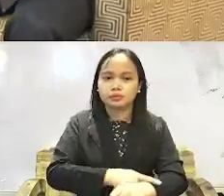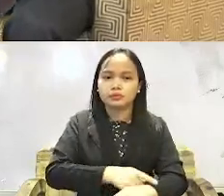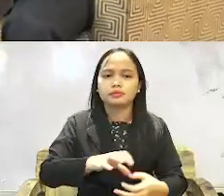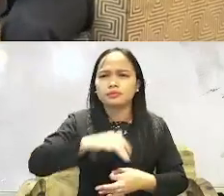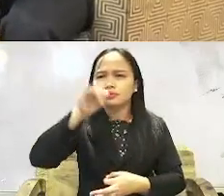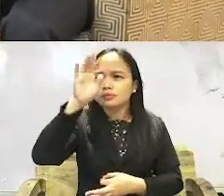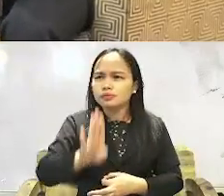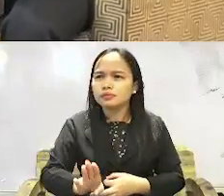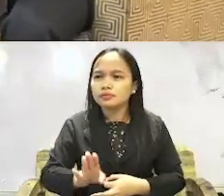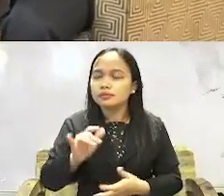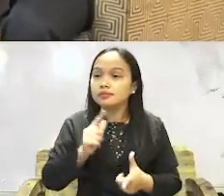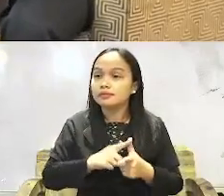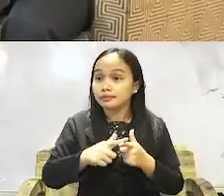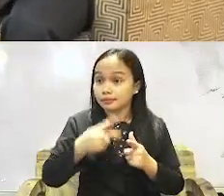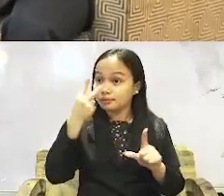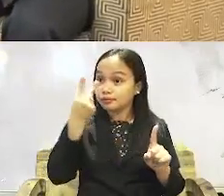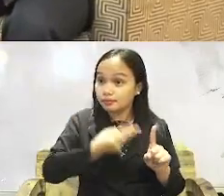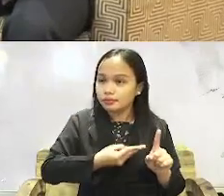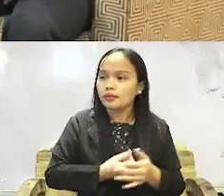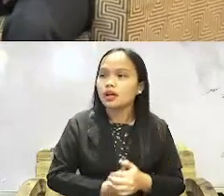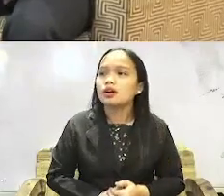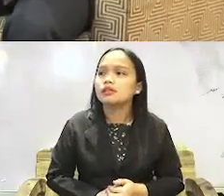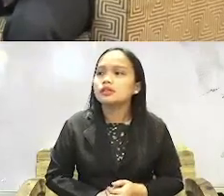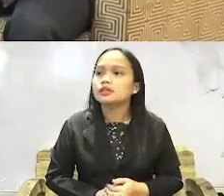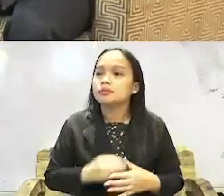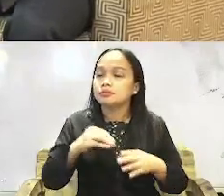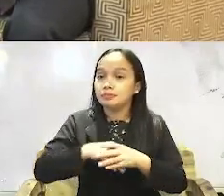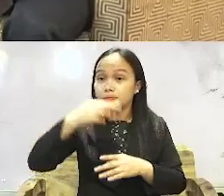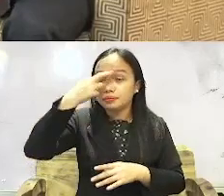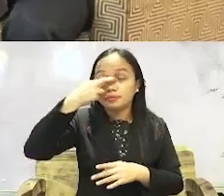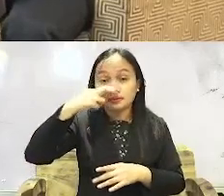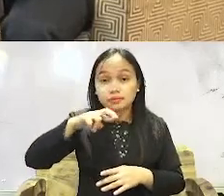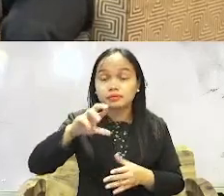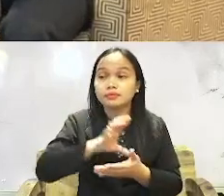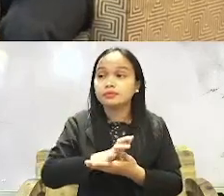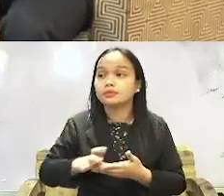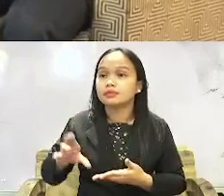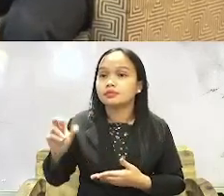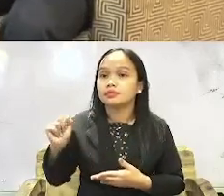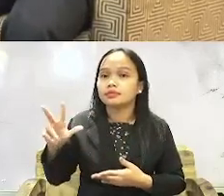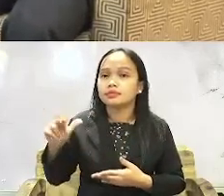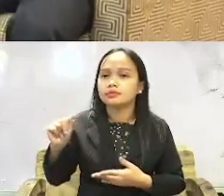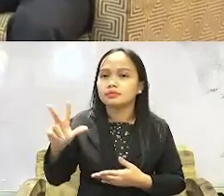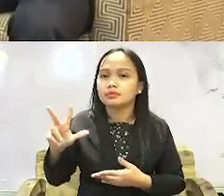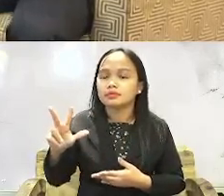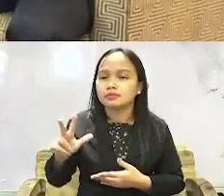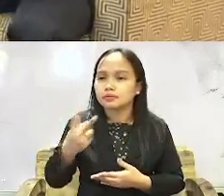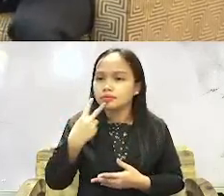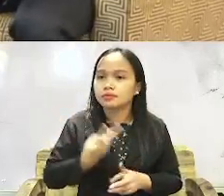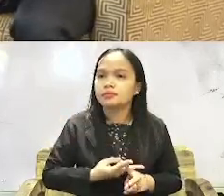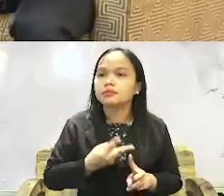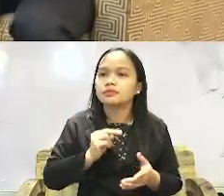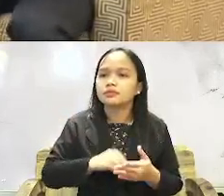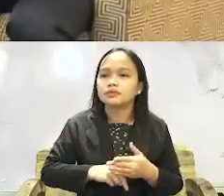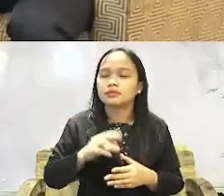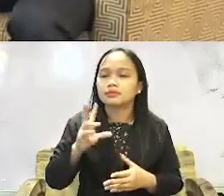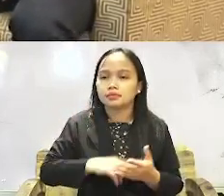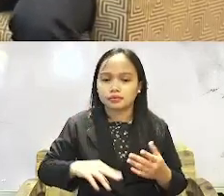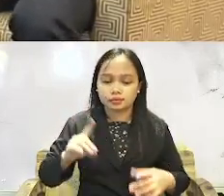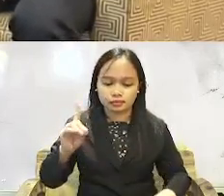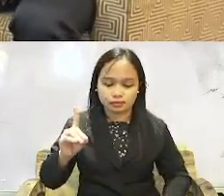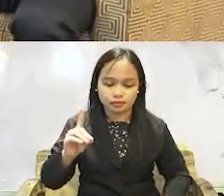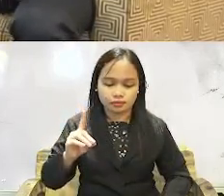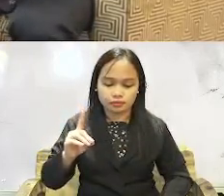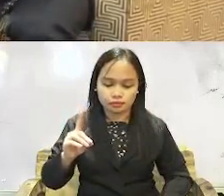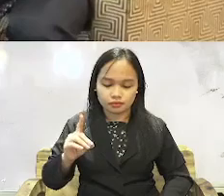nyo, in Romans chapter number 13, in verse number 1,